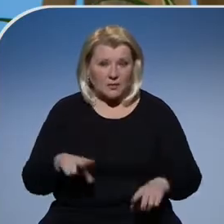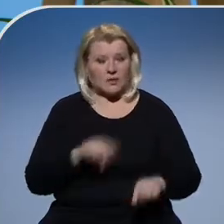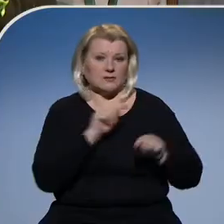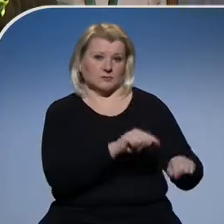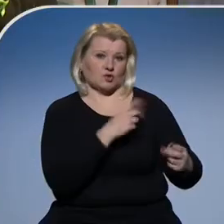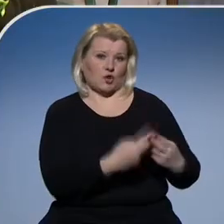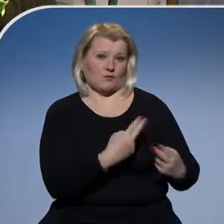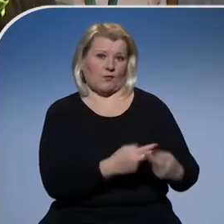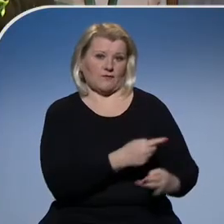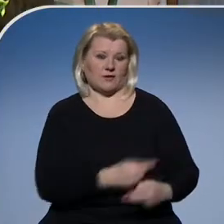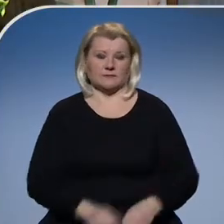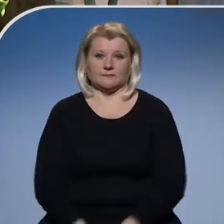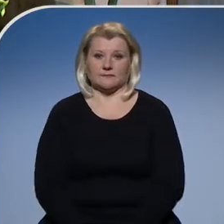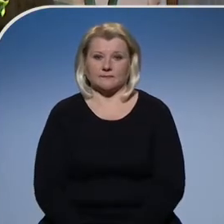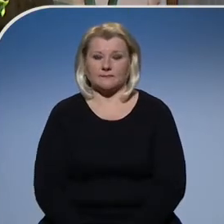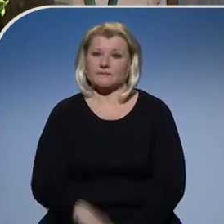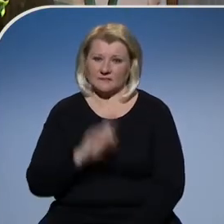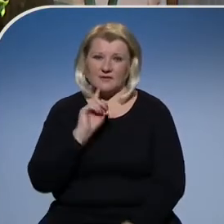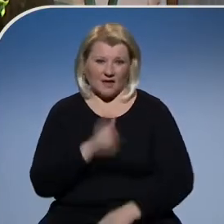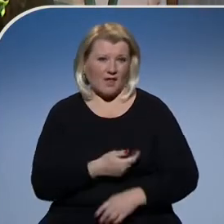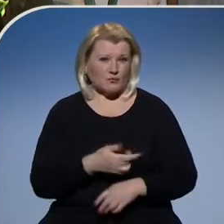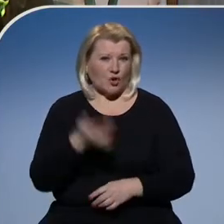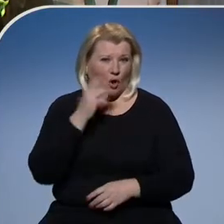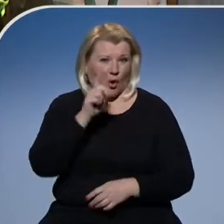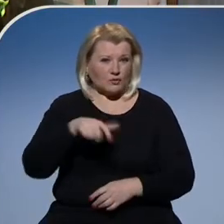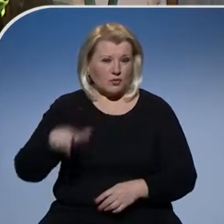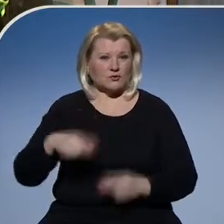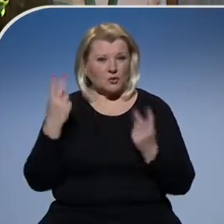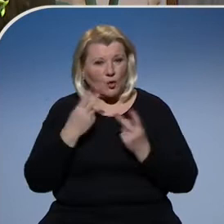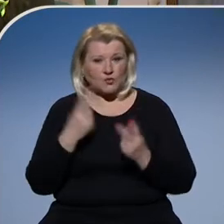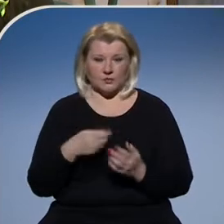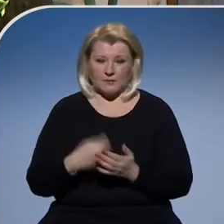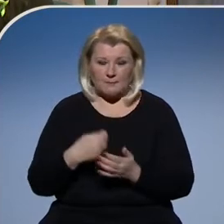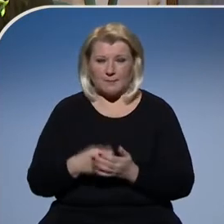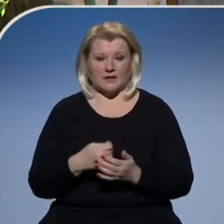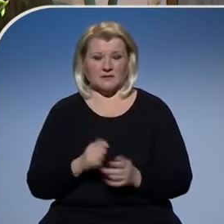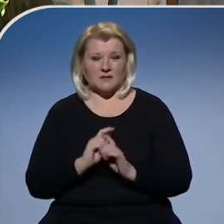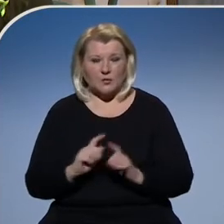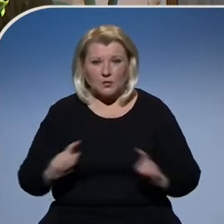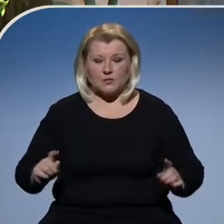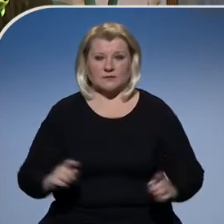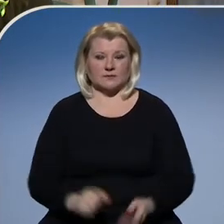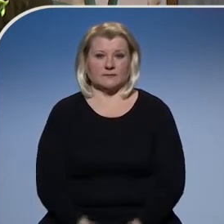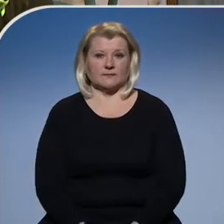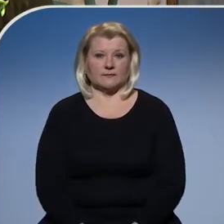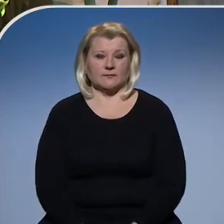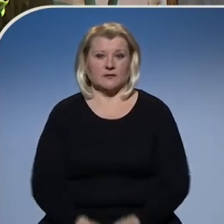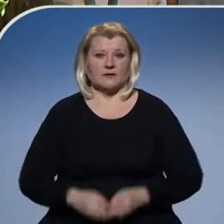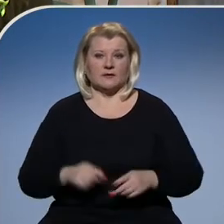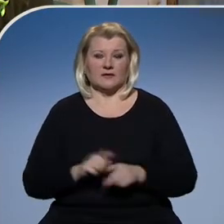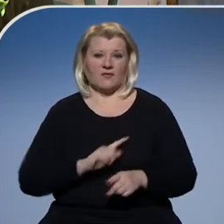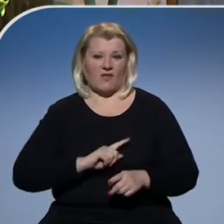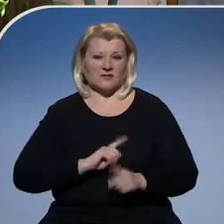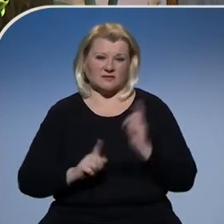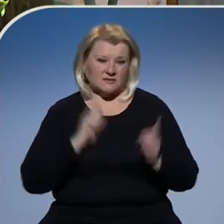on. Určitě je asi lepší mít odborníka, který se pohybuje právě v tom finančním světě a zná různé produkty a nejít na